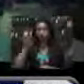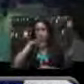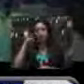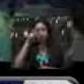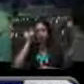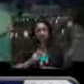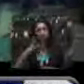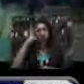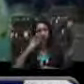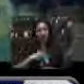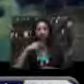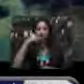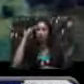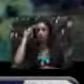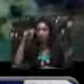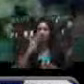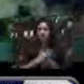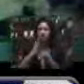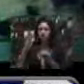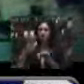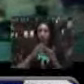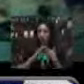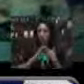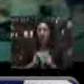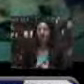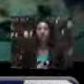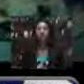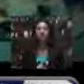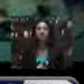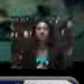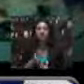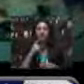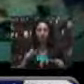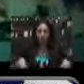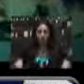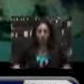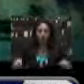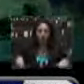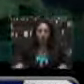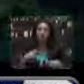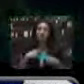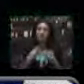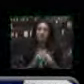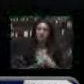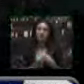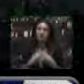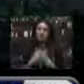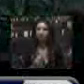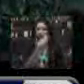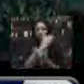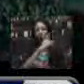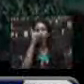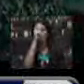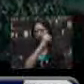لنا الكرسي وبشكرهم وان هم ان انا جابوا لي كرسي عشان انا ايه ازقه بيه ويريحوني شويه، بقول